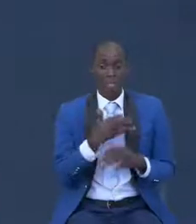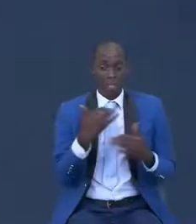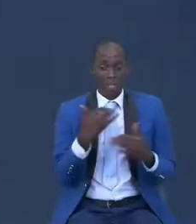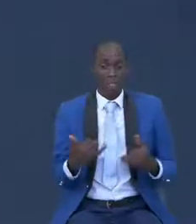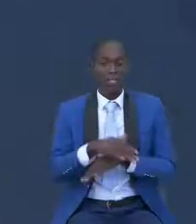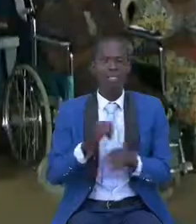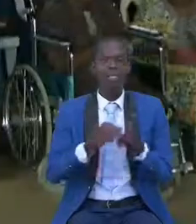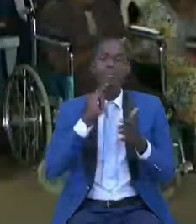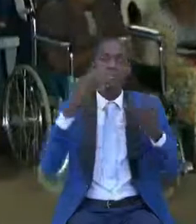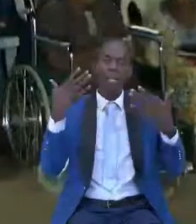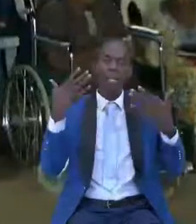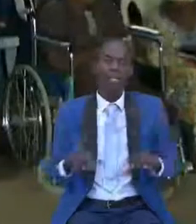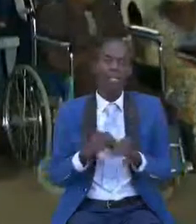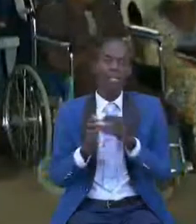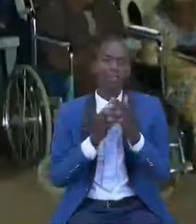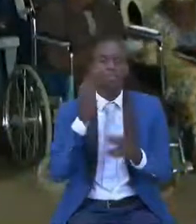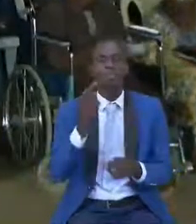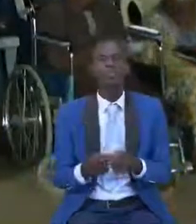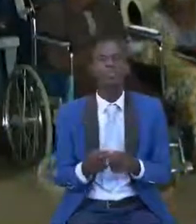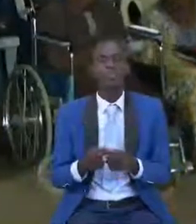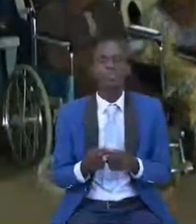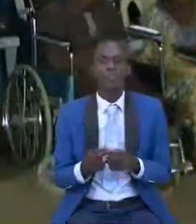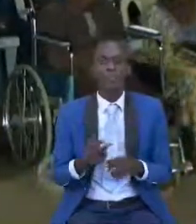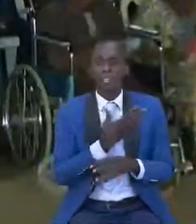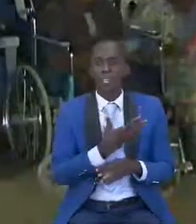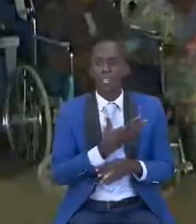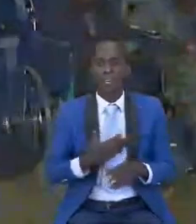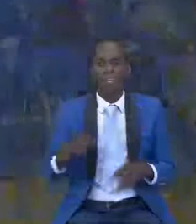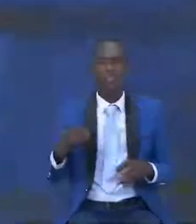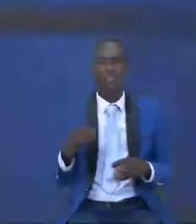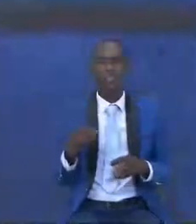est accompli. Et ce soir, c'est accompli.